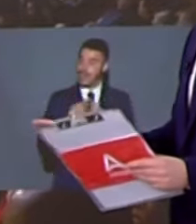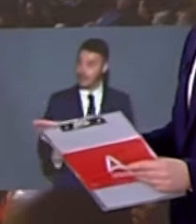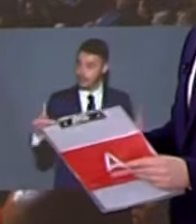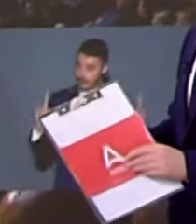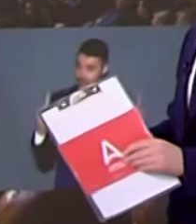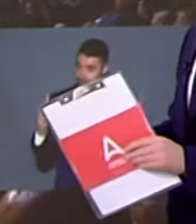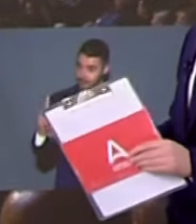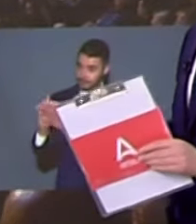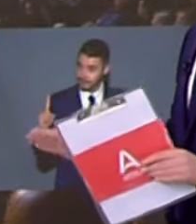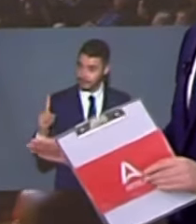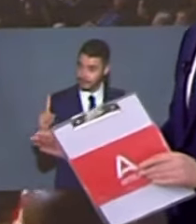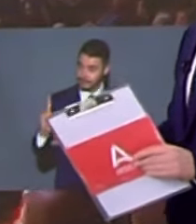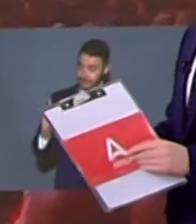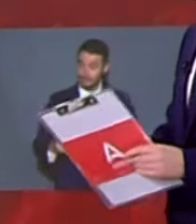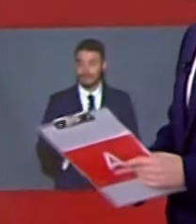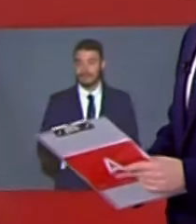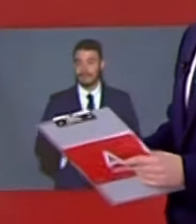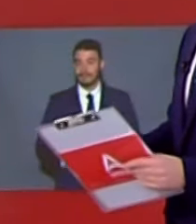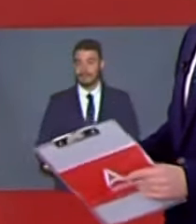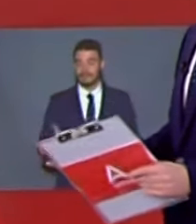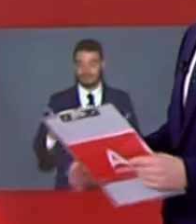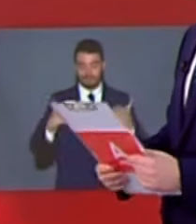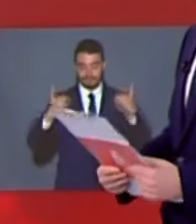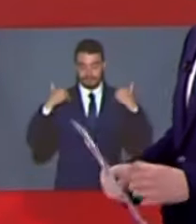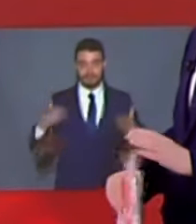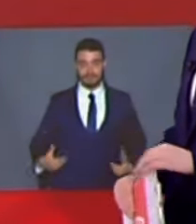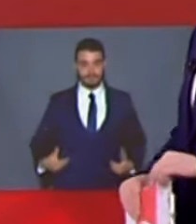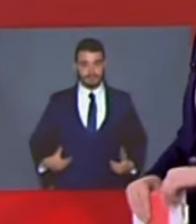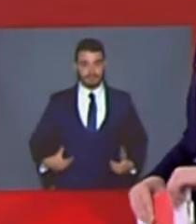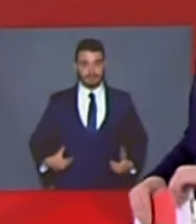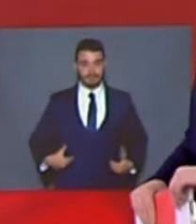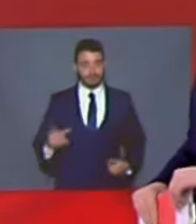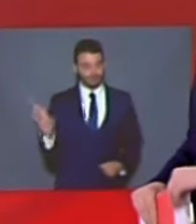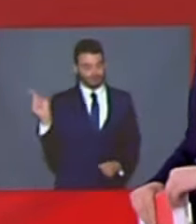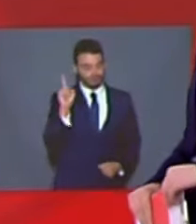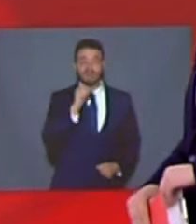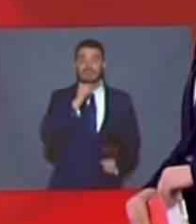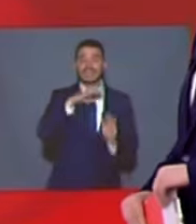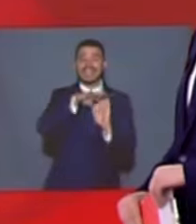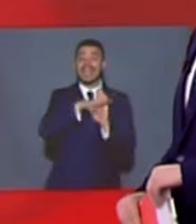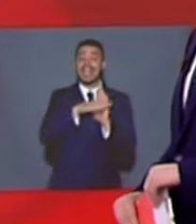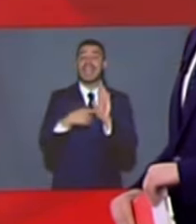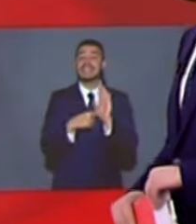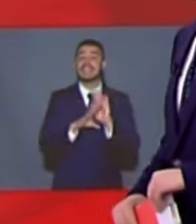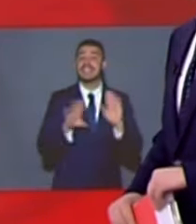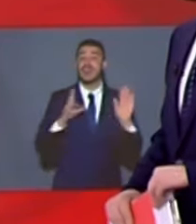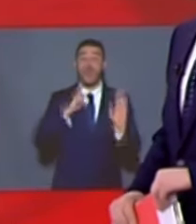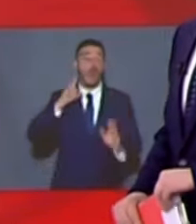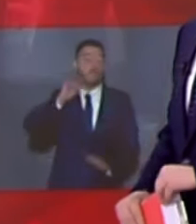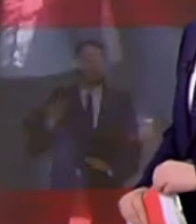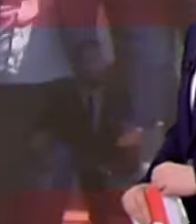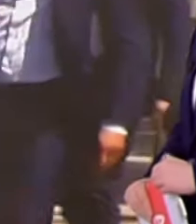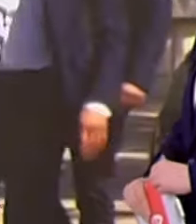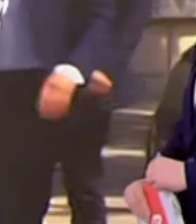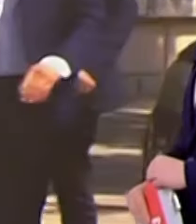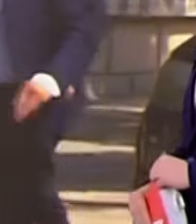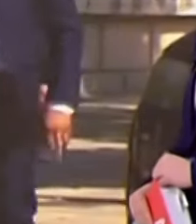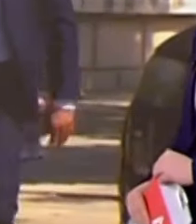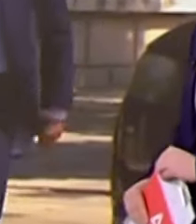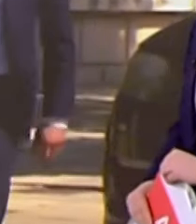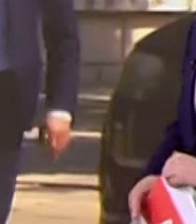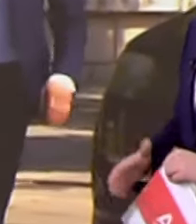τα αποτελέσματα. Αυτό ανέφεραν στελέχη από το περιβάλλον του πρώην Πρωθυπουργού. Από τα αποτελέσματα, τώρα ο καθένας μπορεί να κάνει ό,τι ερμηνεία θέλει, των